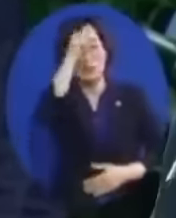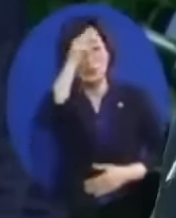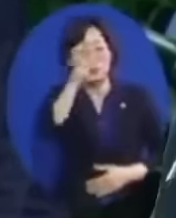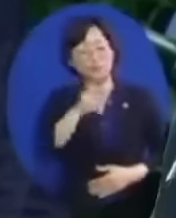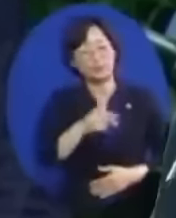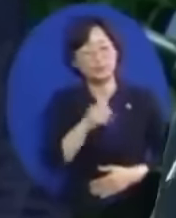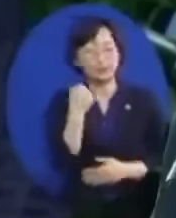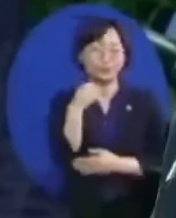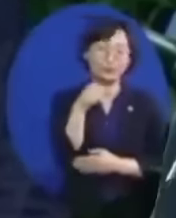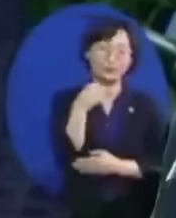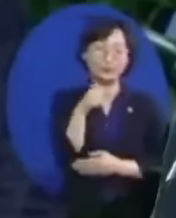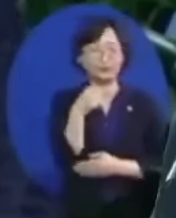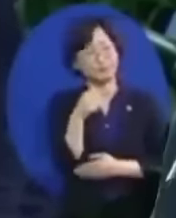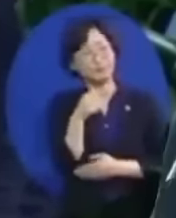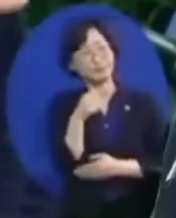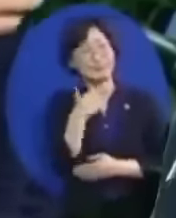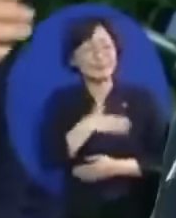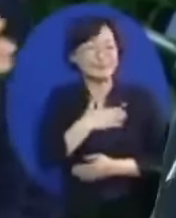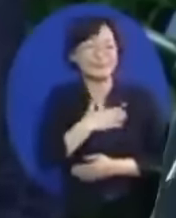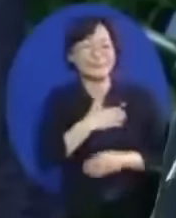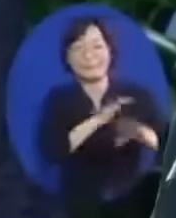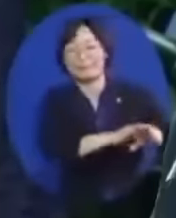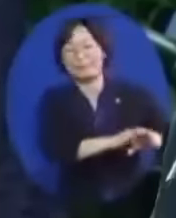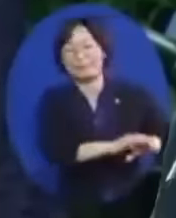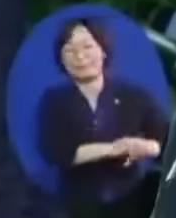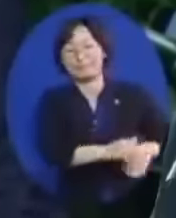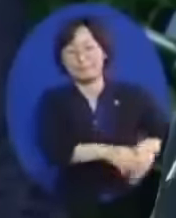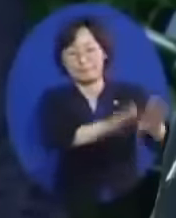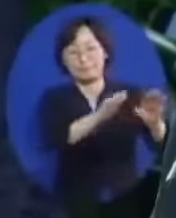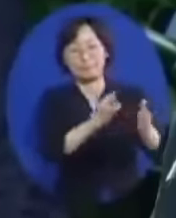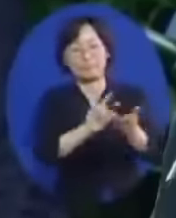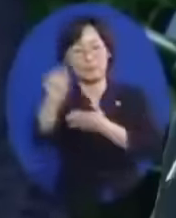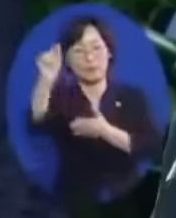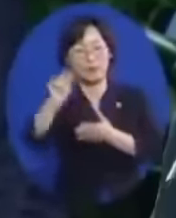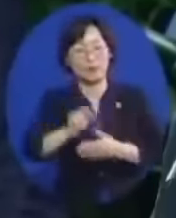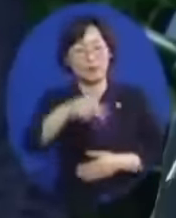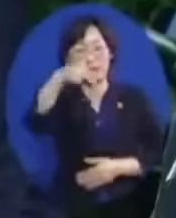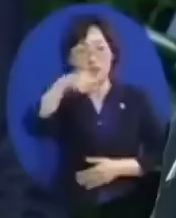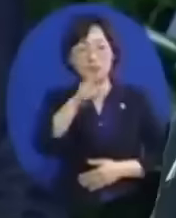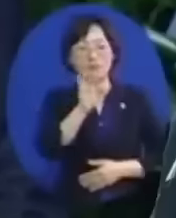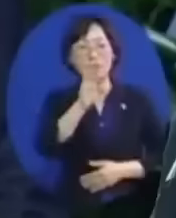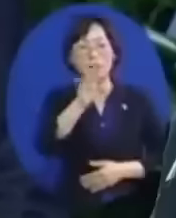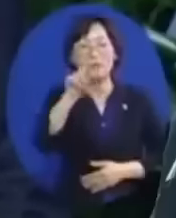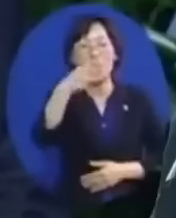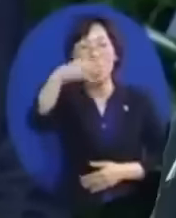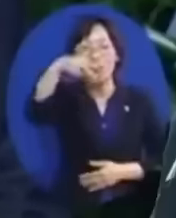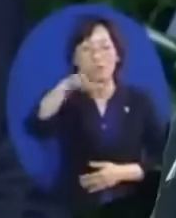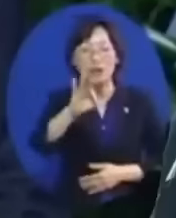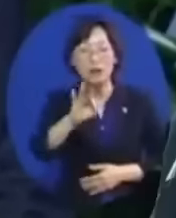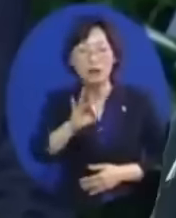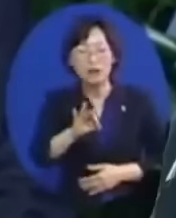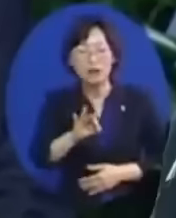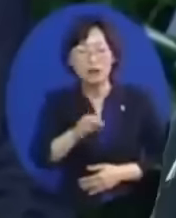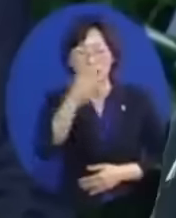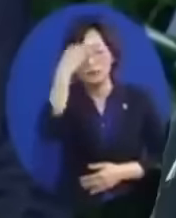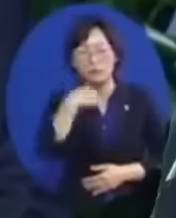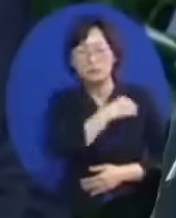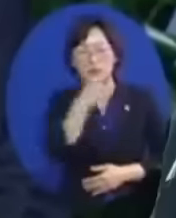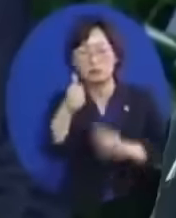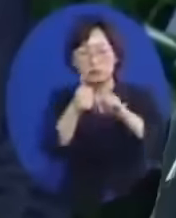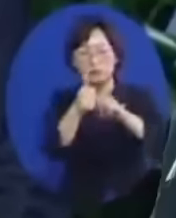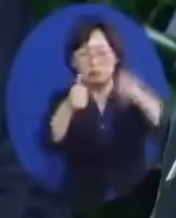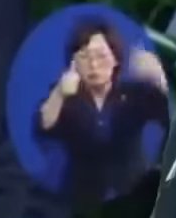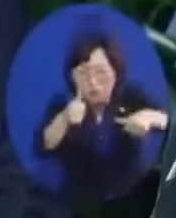경찰관이 머쓱해서 그냥 놔주고 가버렸습니다. 그러니까 이 잔발장이 이 신부 앞에 무릎을 꿇어 엎드렸습니다. 그